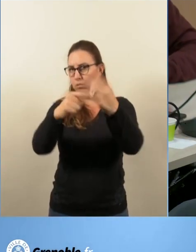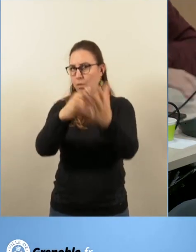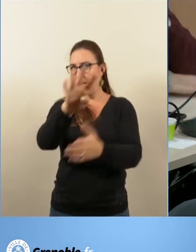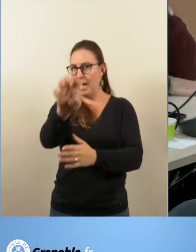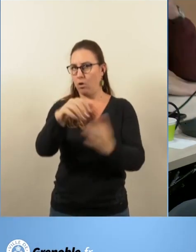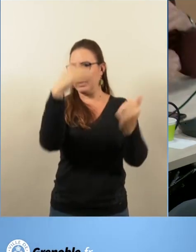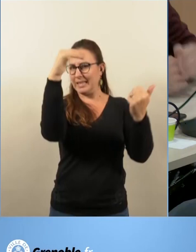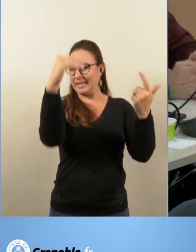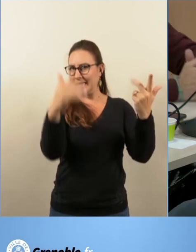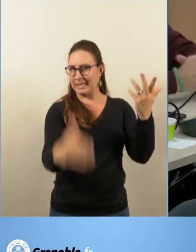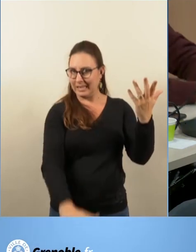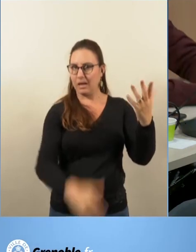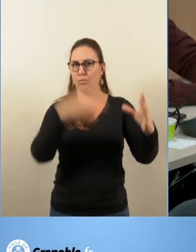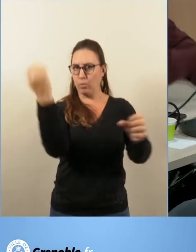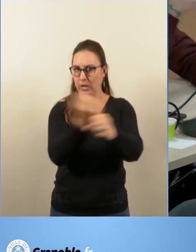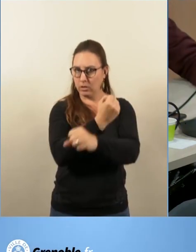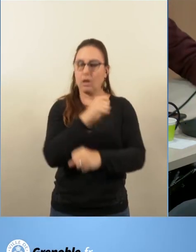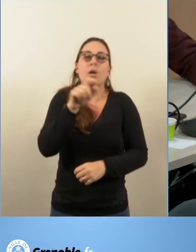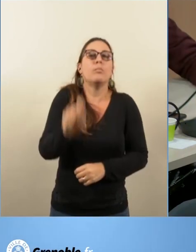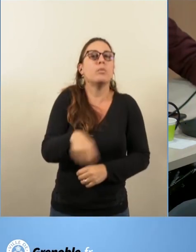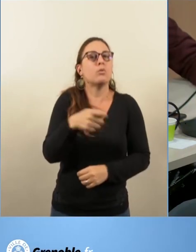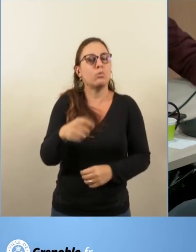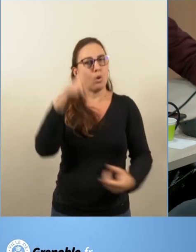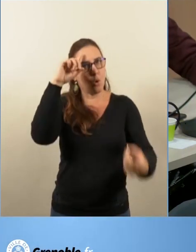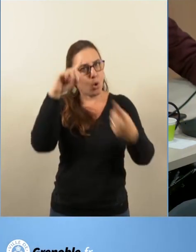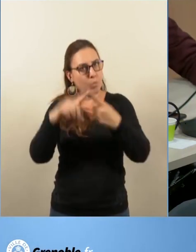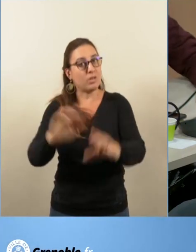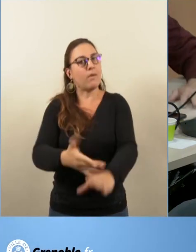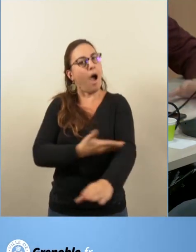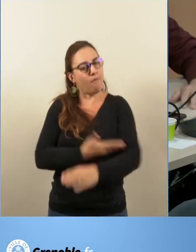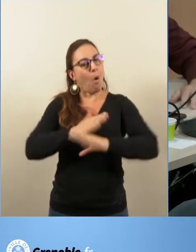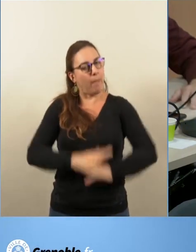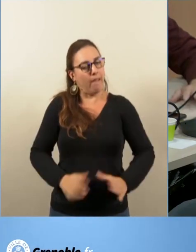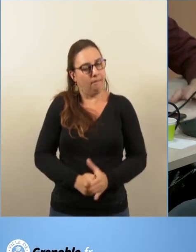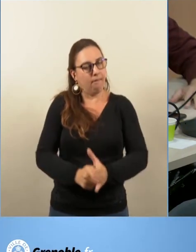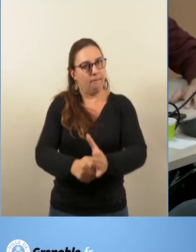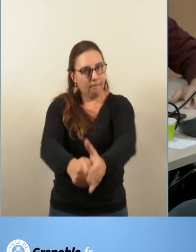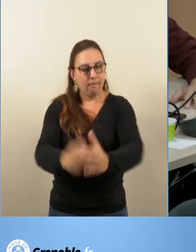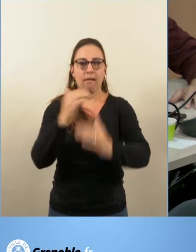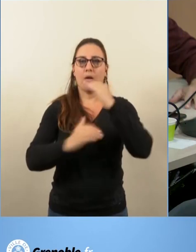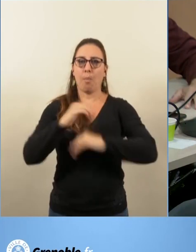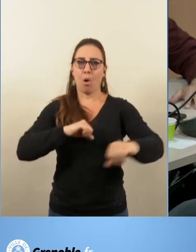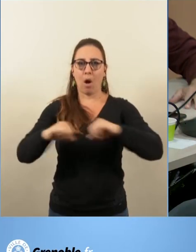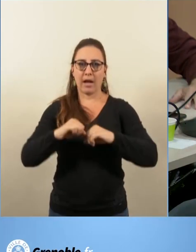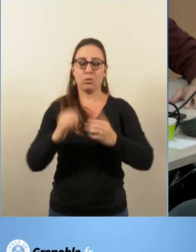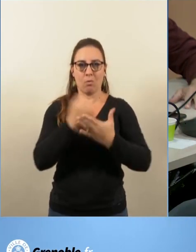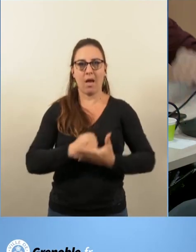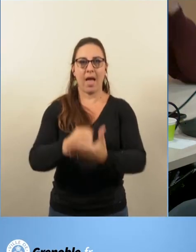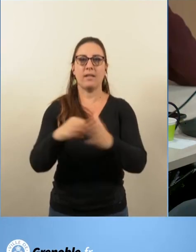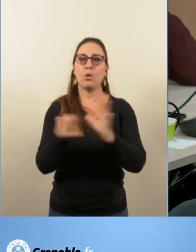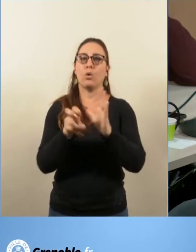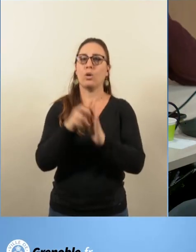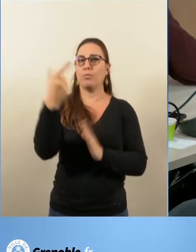et évidemment des objectifs auparavant ce plan d'action contribue à la démarche Grenoble